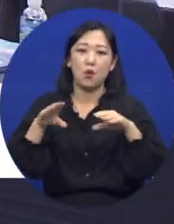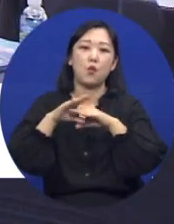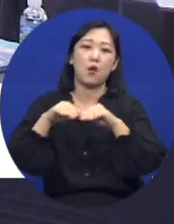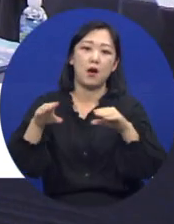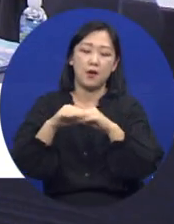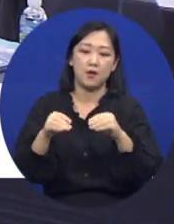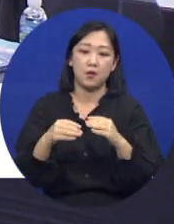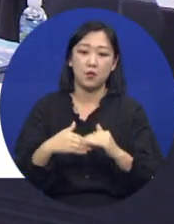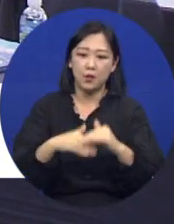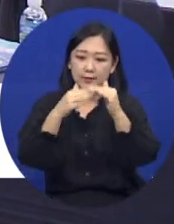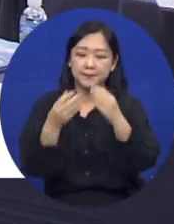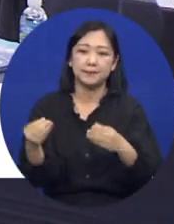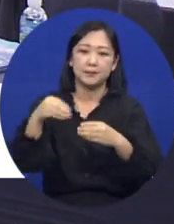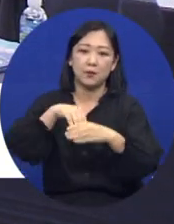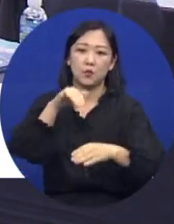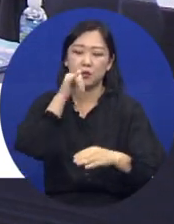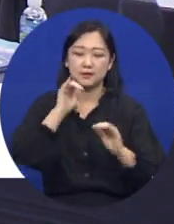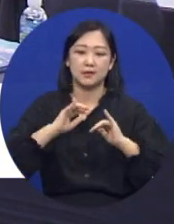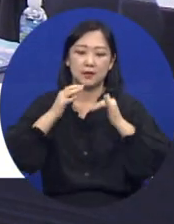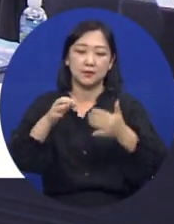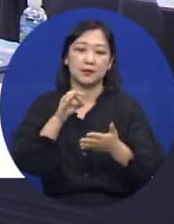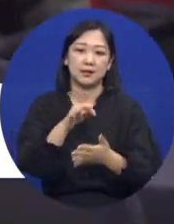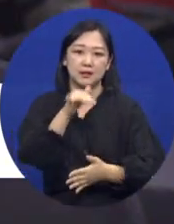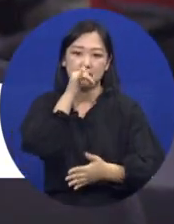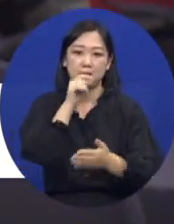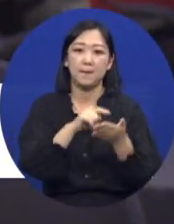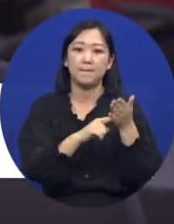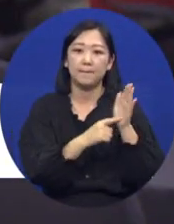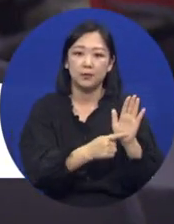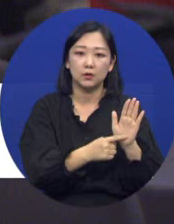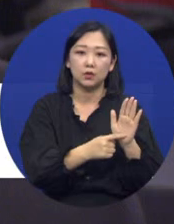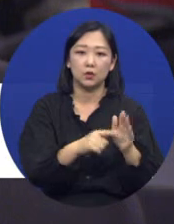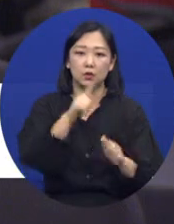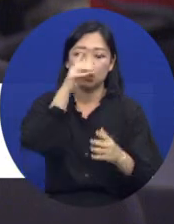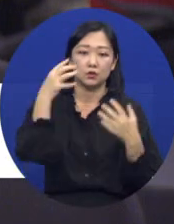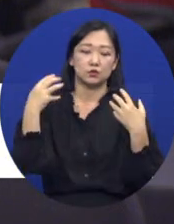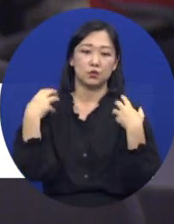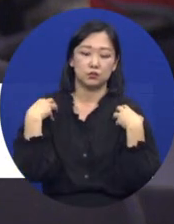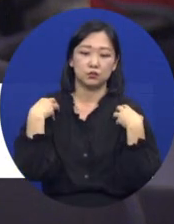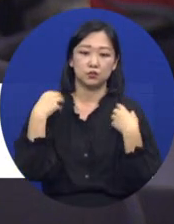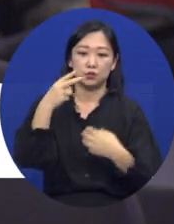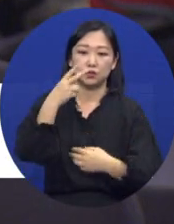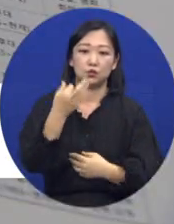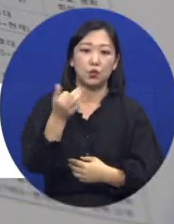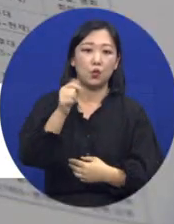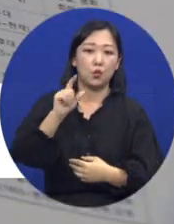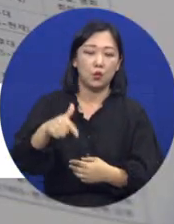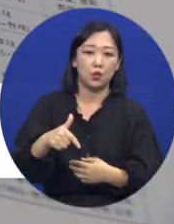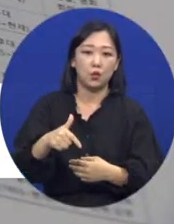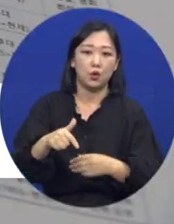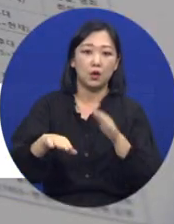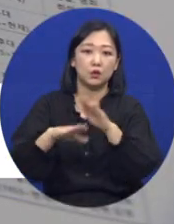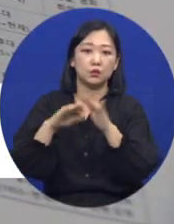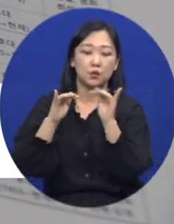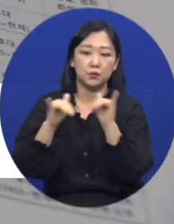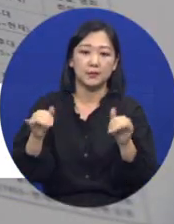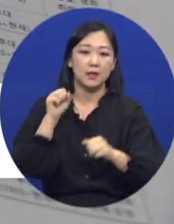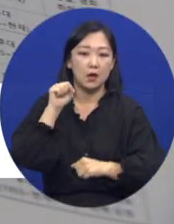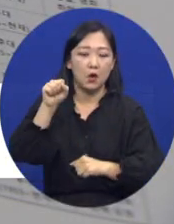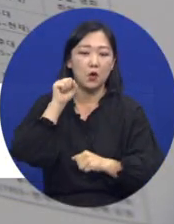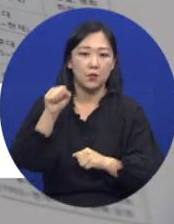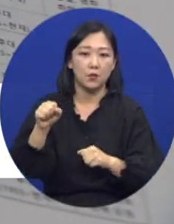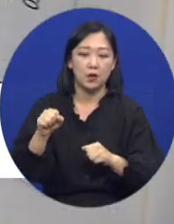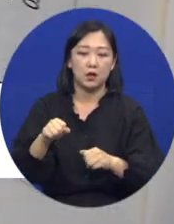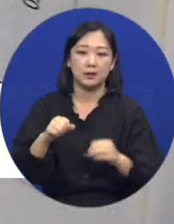있어 세계적으로 가치가 있다고 말했습니다. 또 정부가 동학농민혁명과 4.19 혁명 기록물에 대한